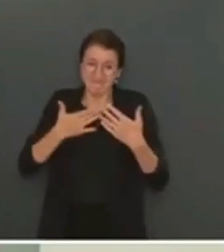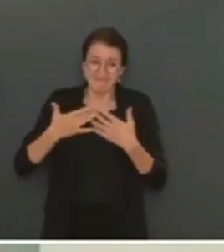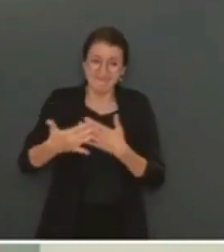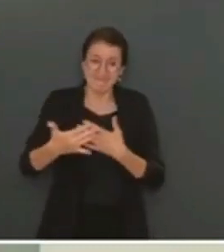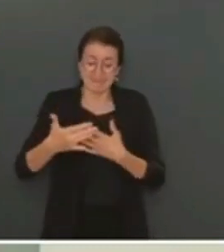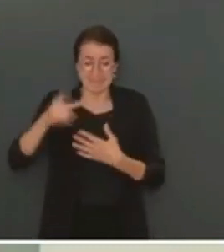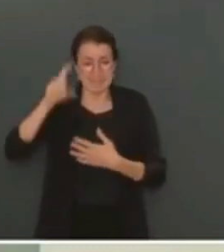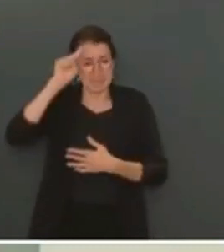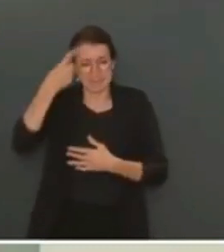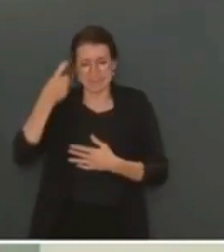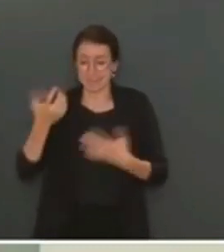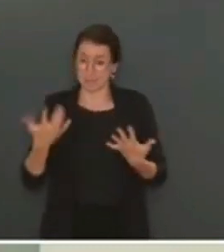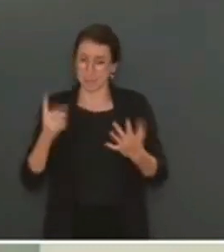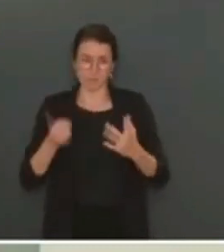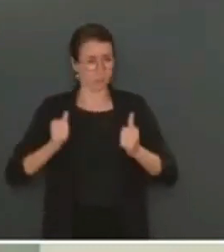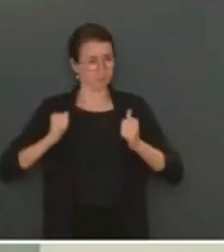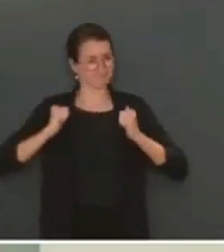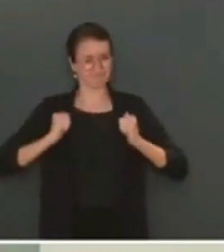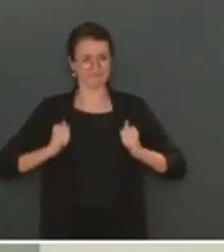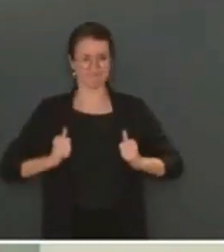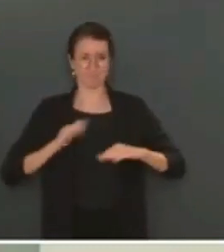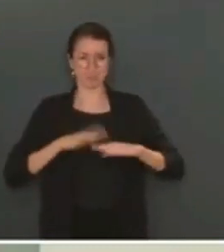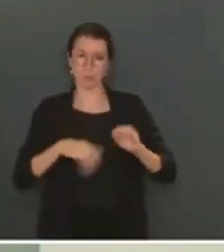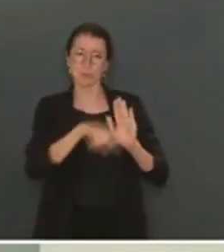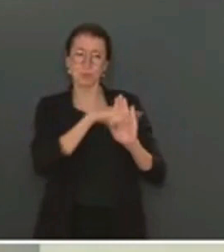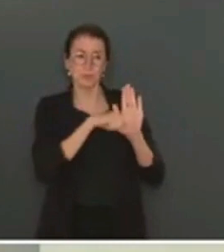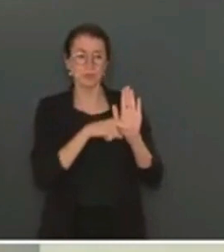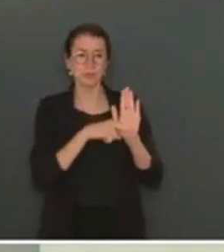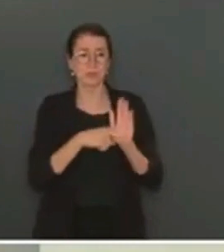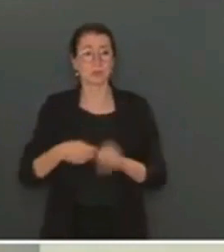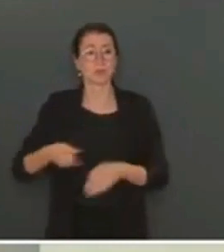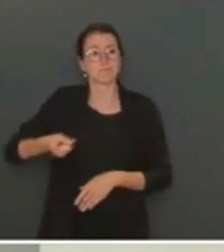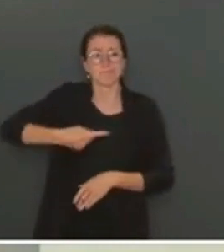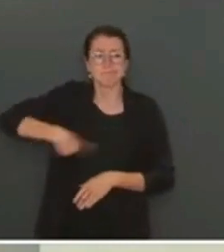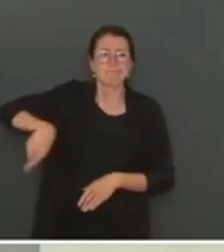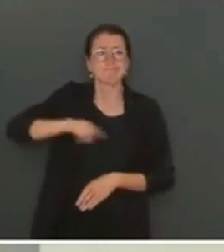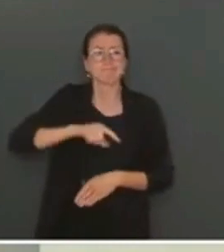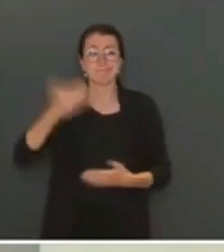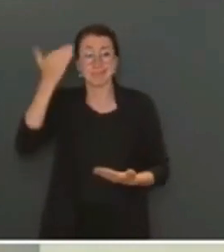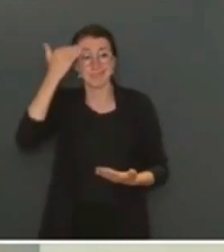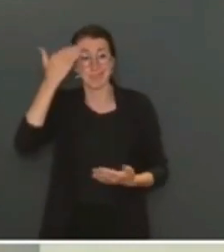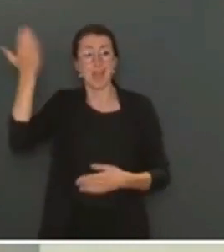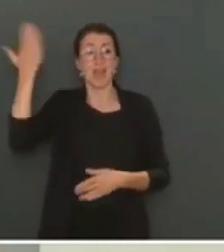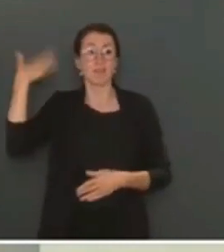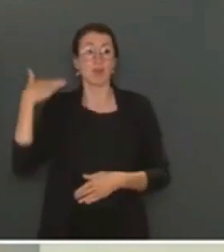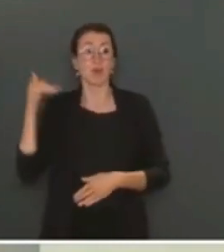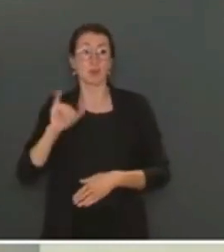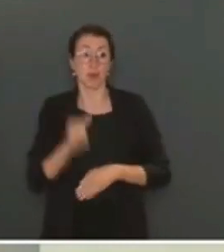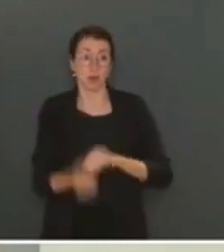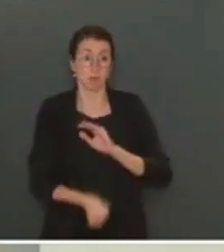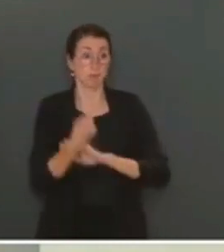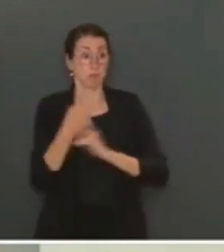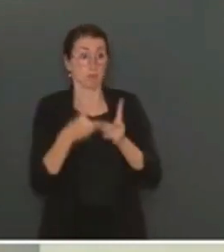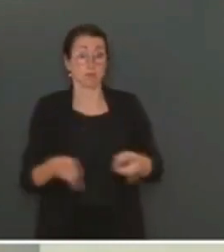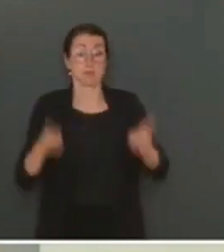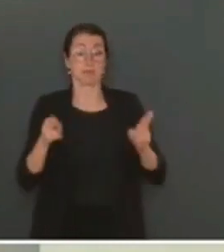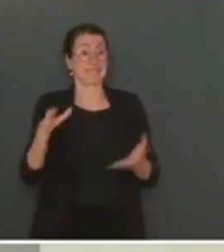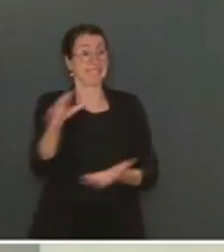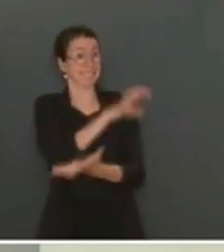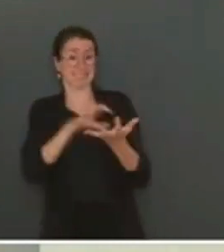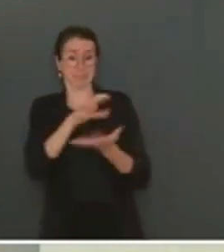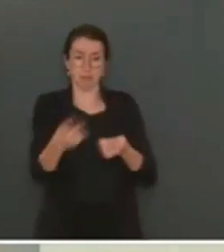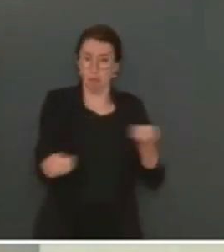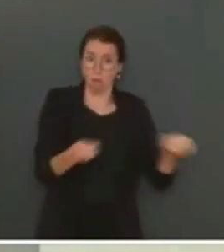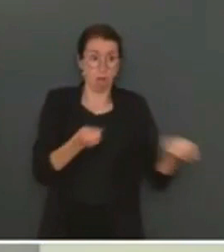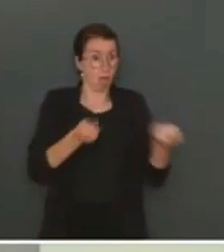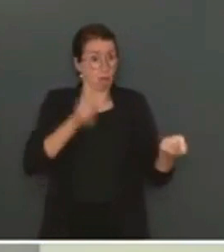en fait, et c'est ce que nous souhaitons faire, pouvoir sortir de la gestion de crise pour s'engager fermement dans une dynamique